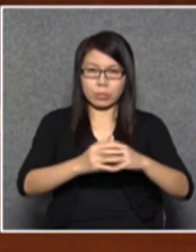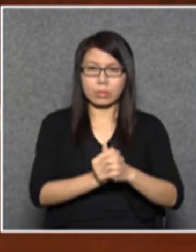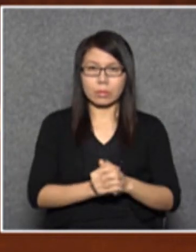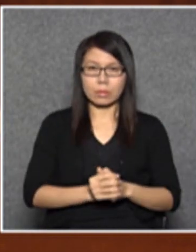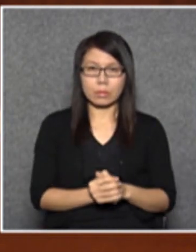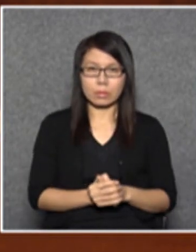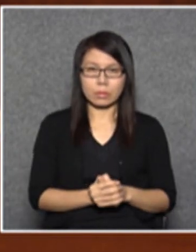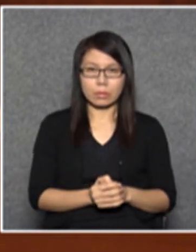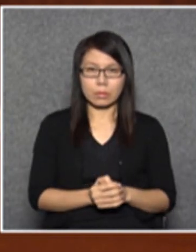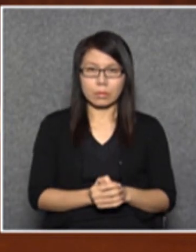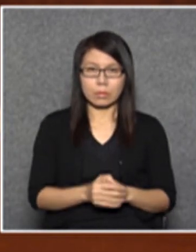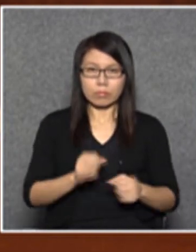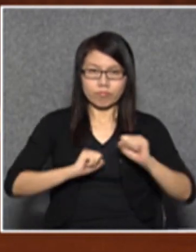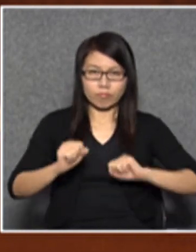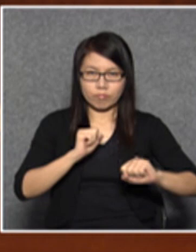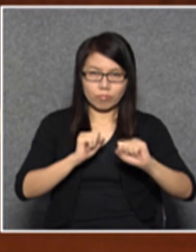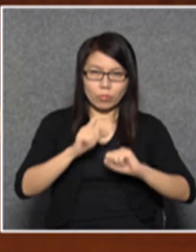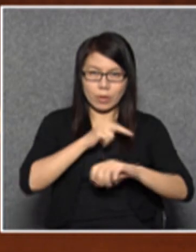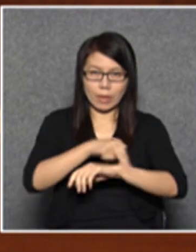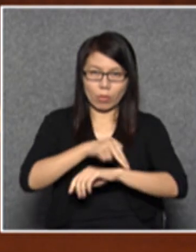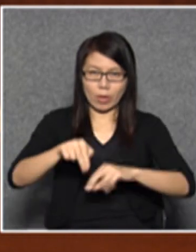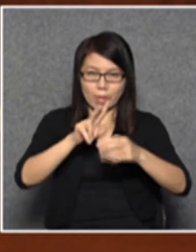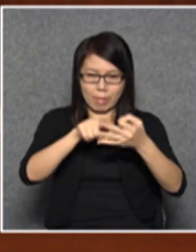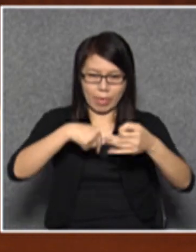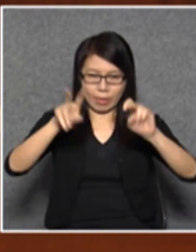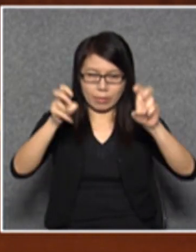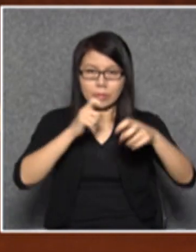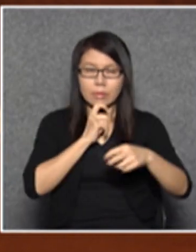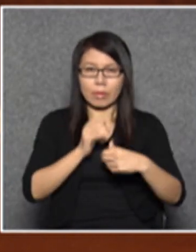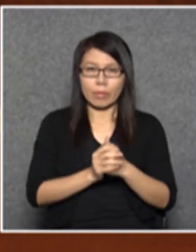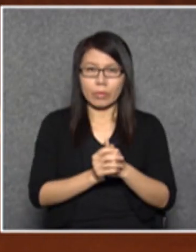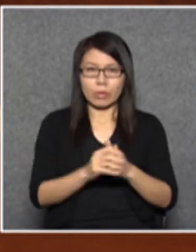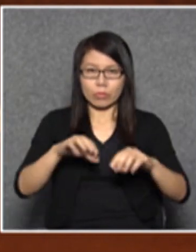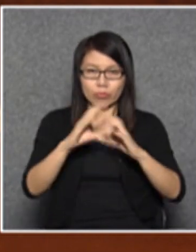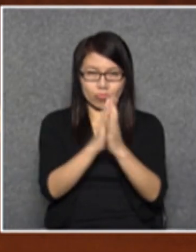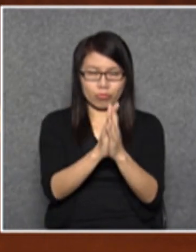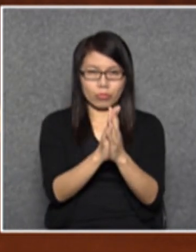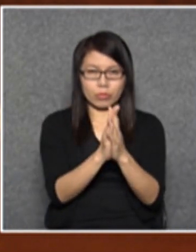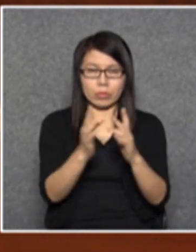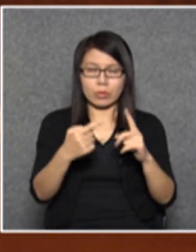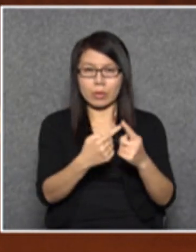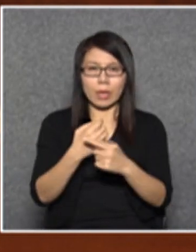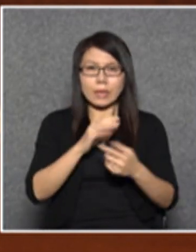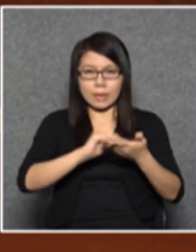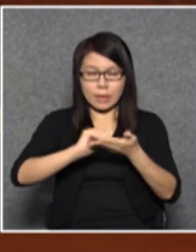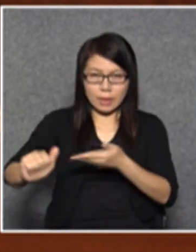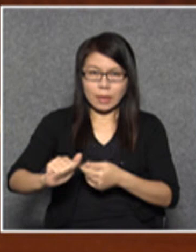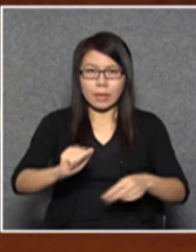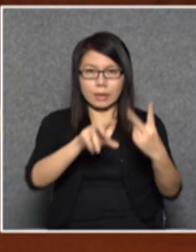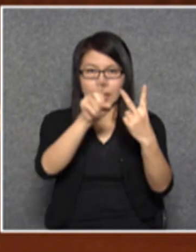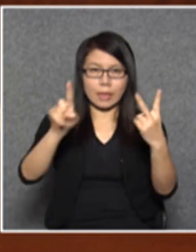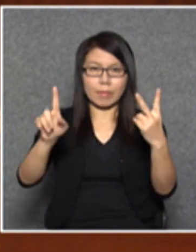呢個行動計劃嘅名字都有㗎啦，叫做全城清潔